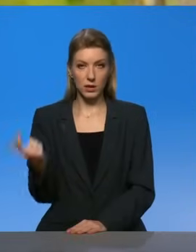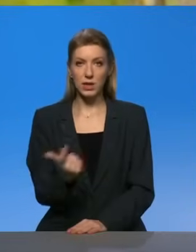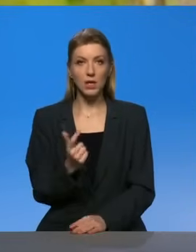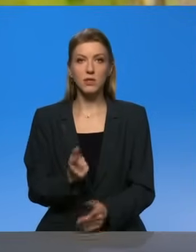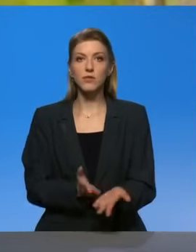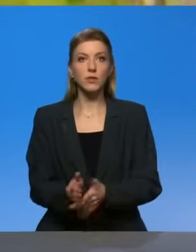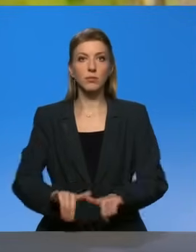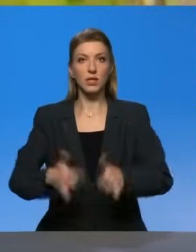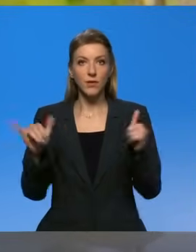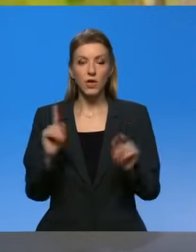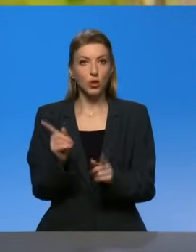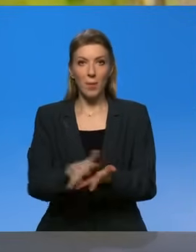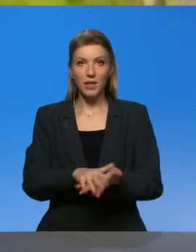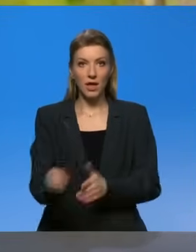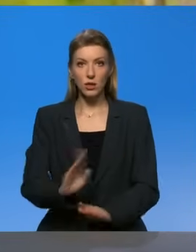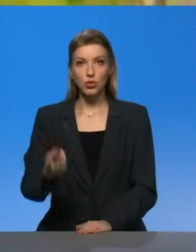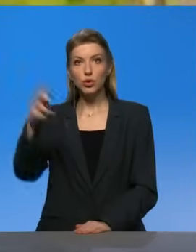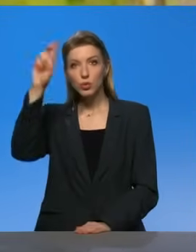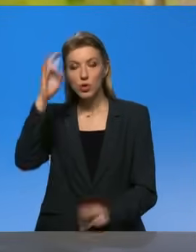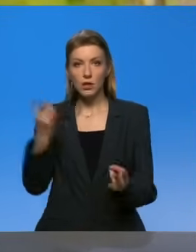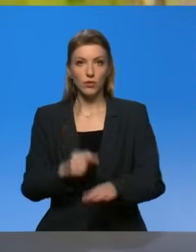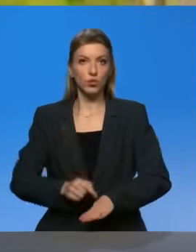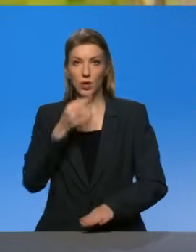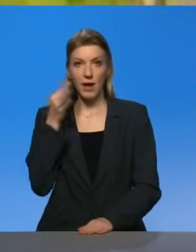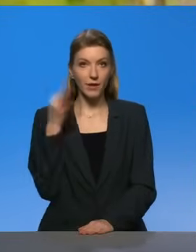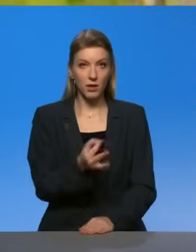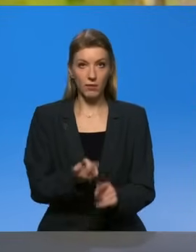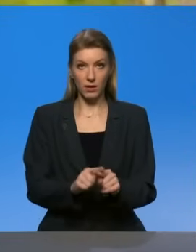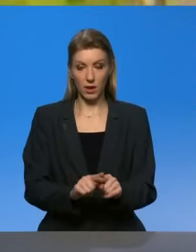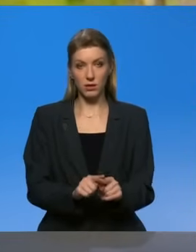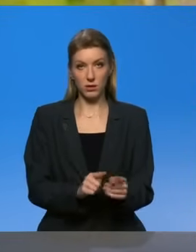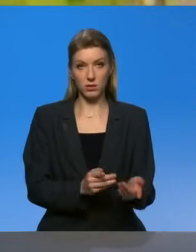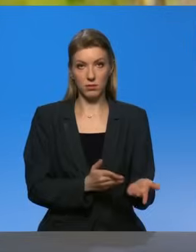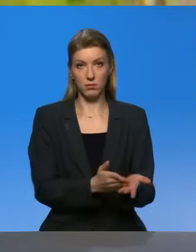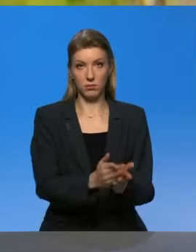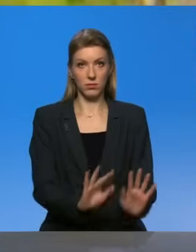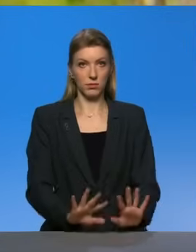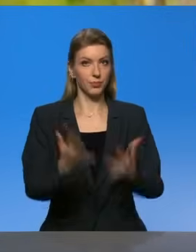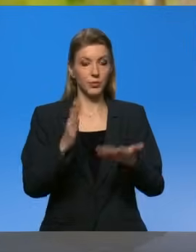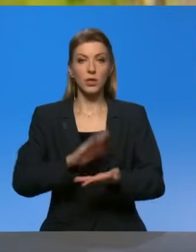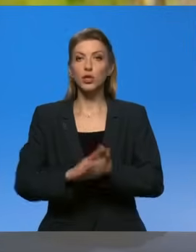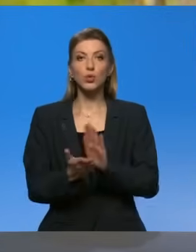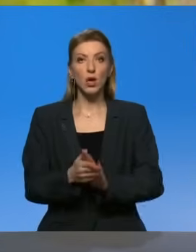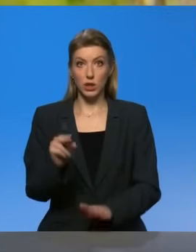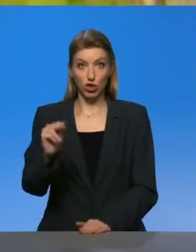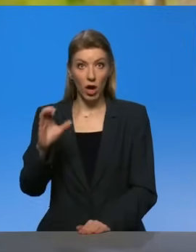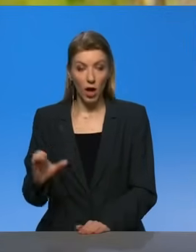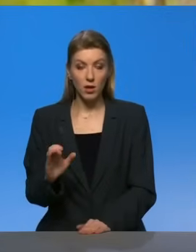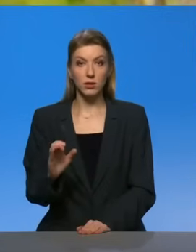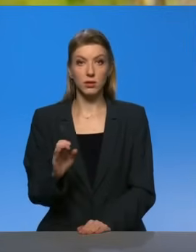не разрушить, она оперативно должна реагировать на эти вещи. И чрезвычайная ситуация федерального масштаба надо